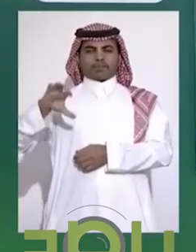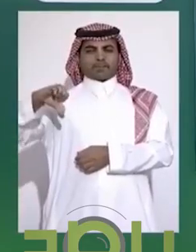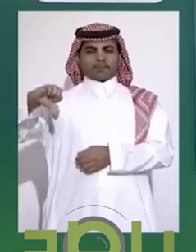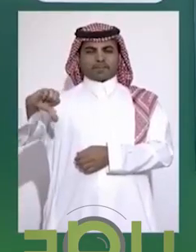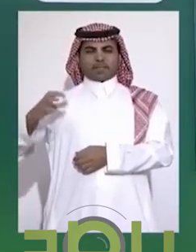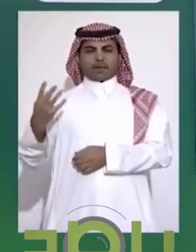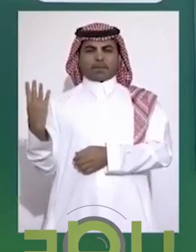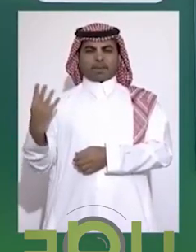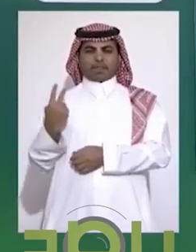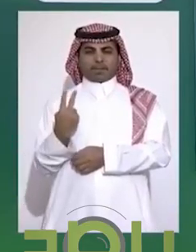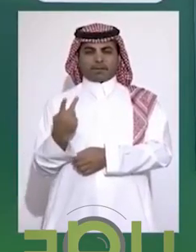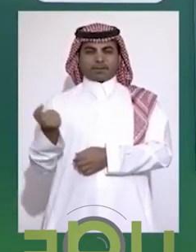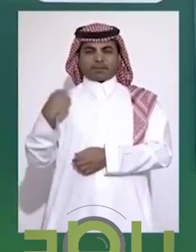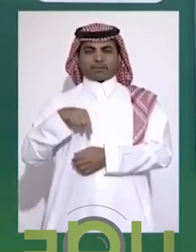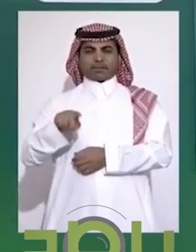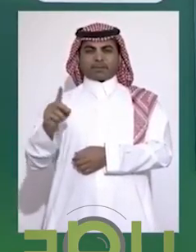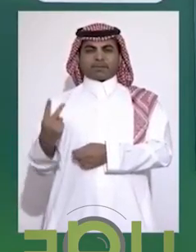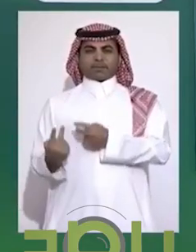45942 وتاريخ